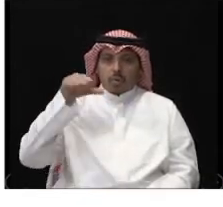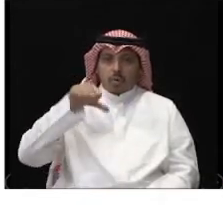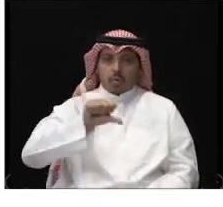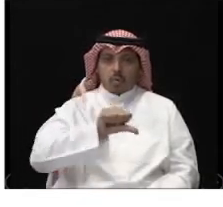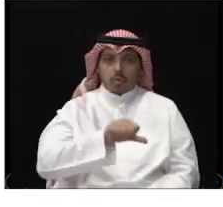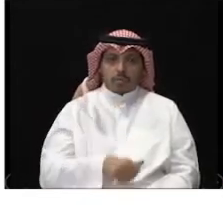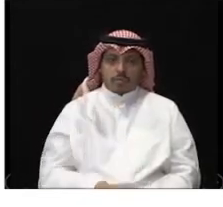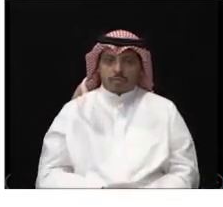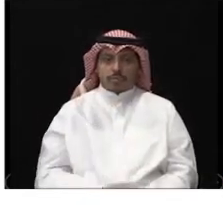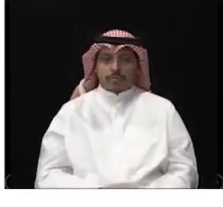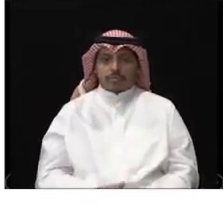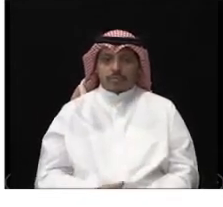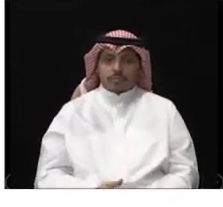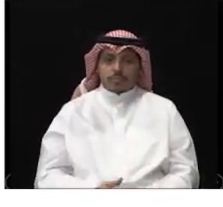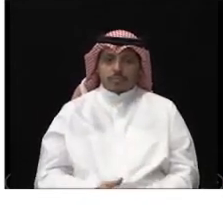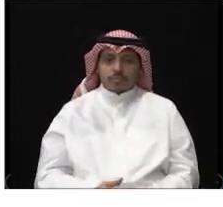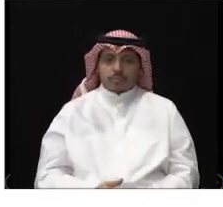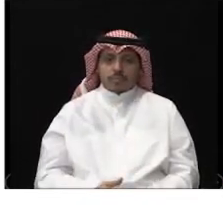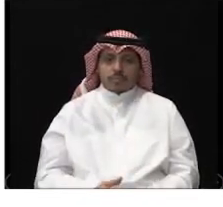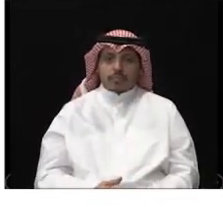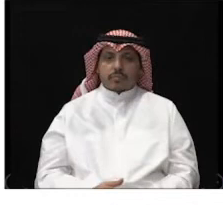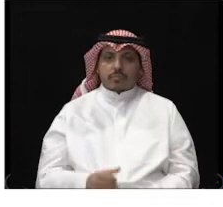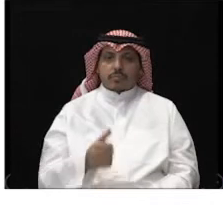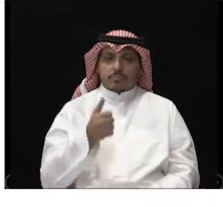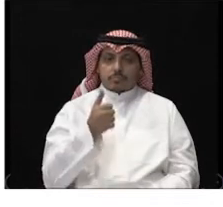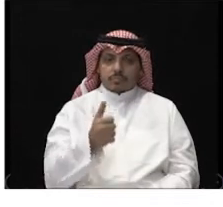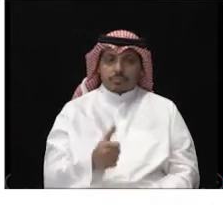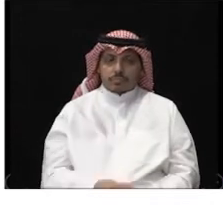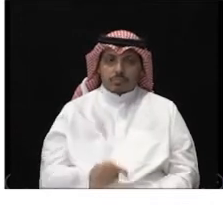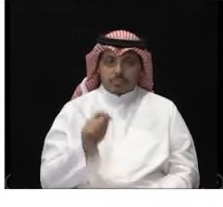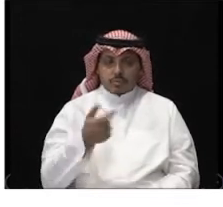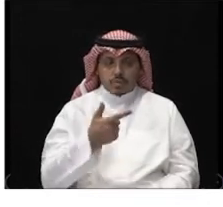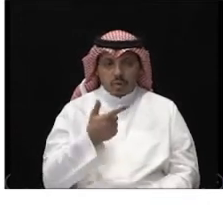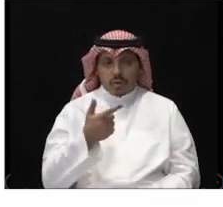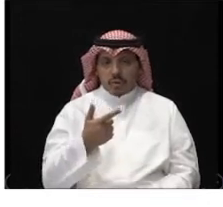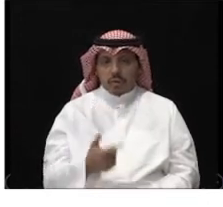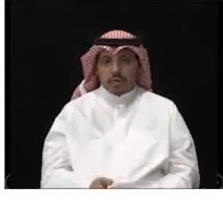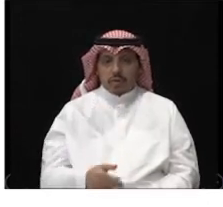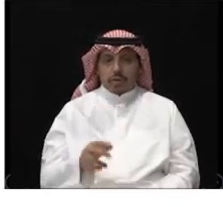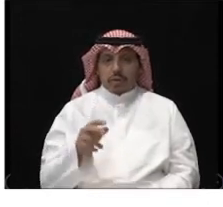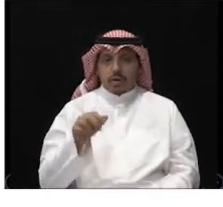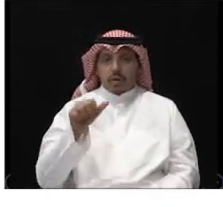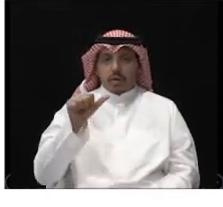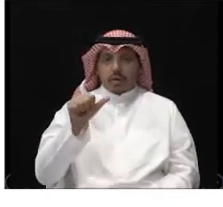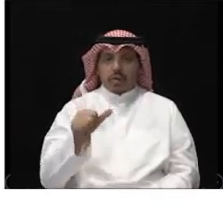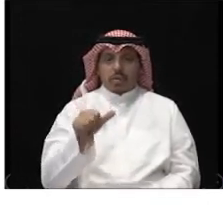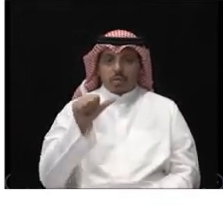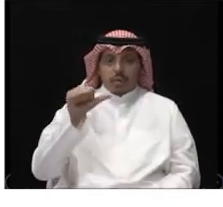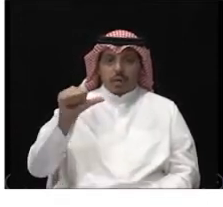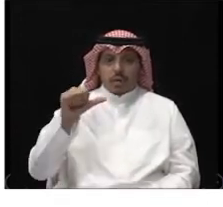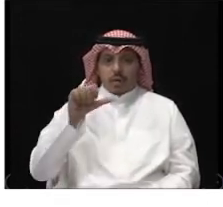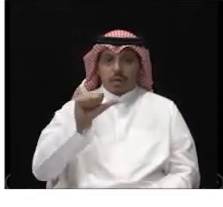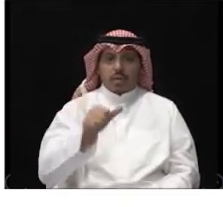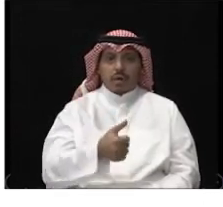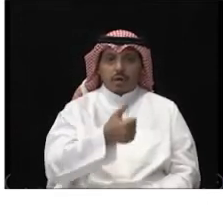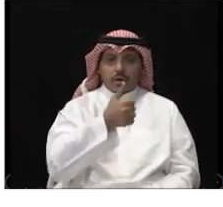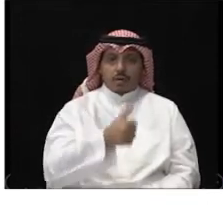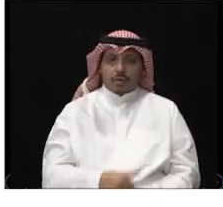أحسنتم، رائعون جدا، ممتاز. إذا قراءة سريعة، ض، أحسنتم، هنا